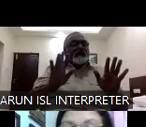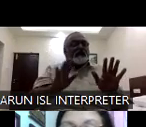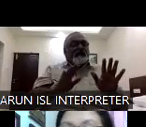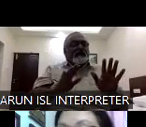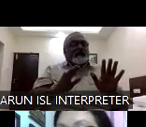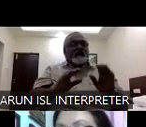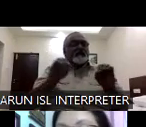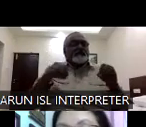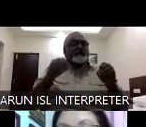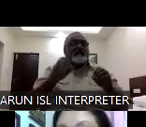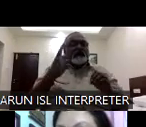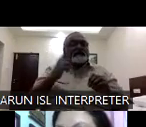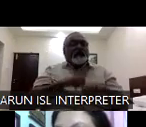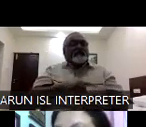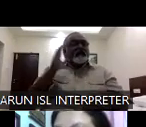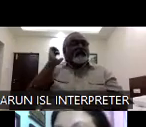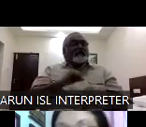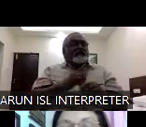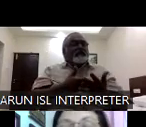Or no? पहली बार सुन रहे हैं आप?